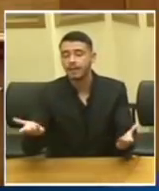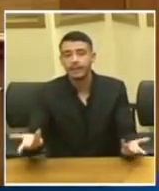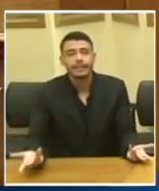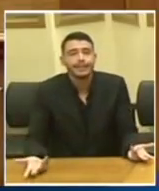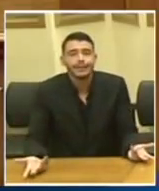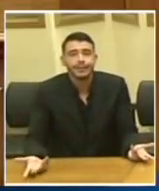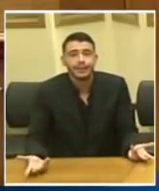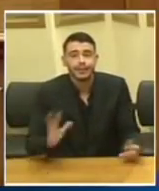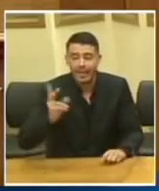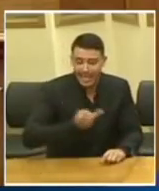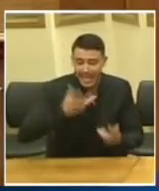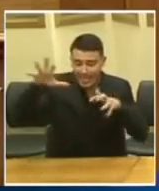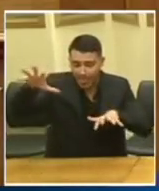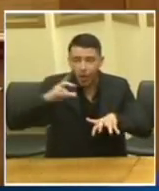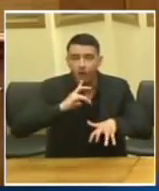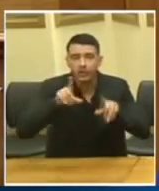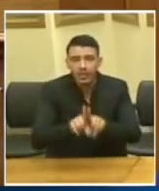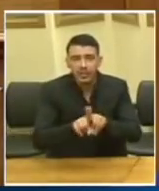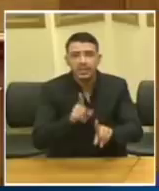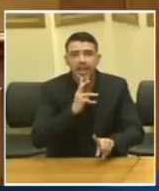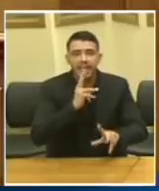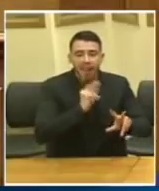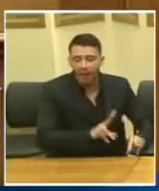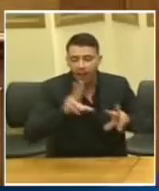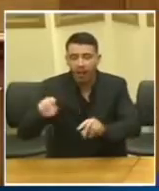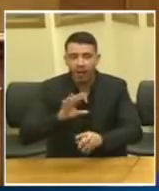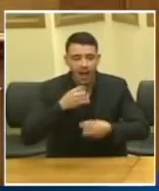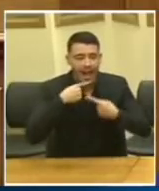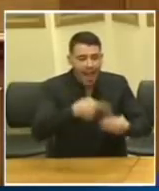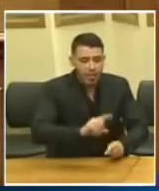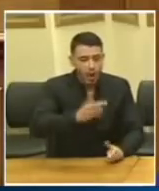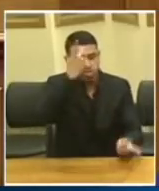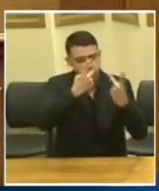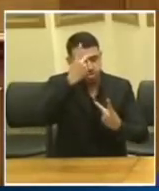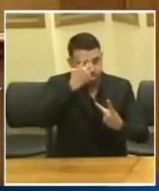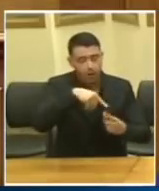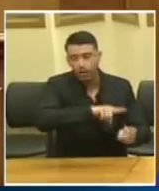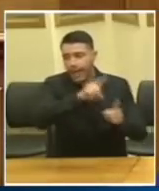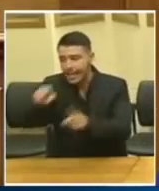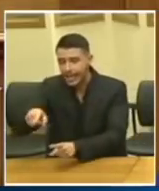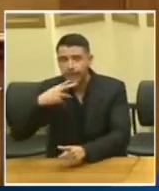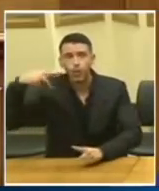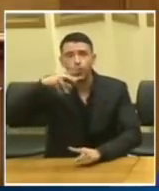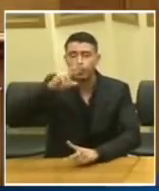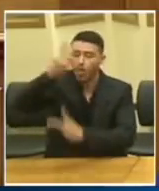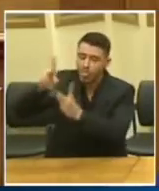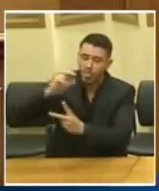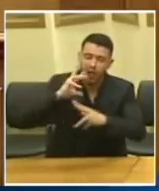ταυτόχρονα. Δηλαδή και εμείς να διχάζουμε τους Έλληνες ενώνοντας τους Σκοπιανούς και ο